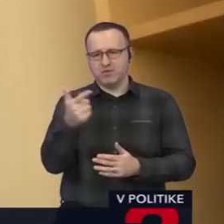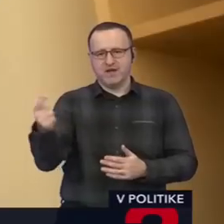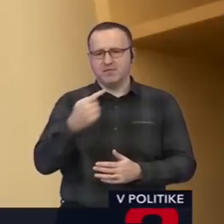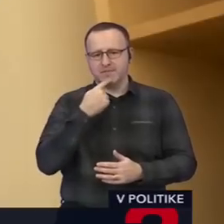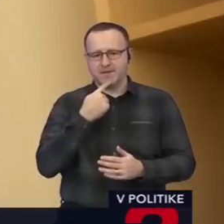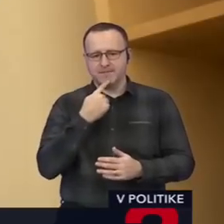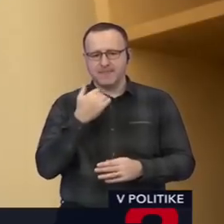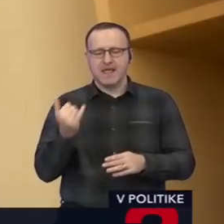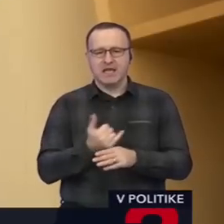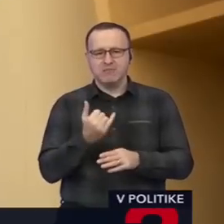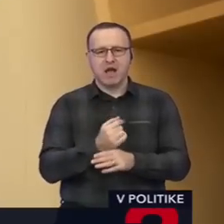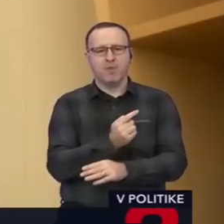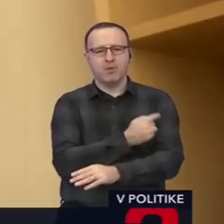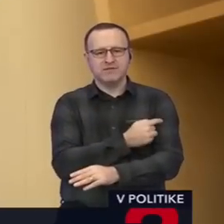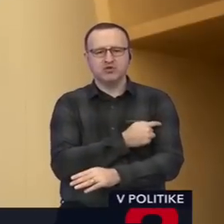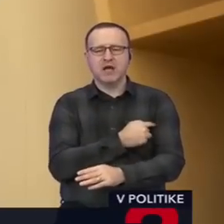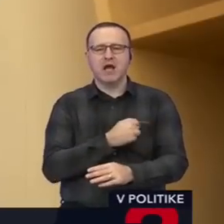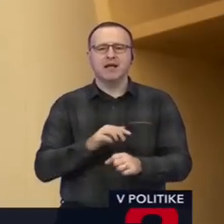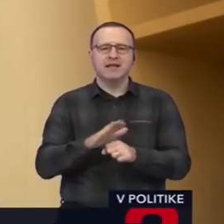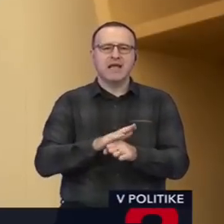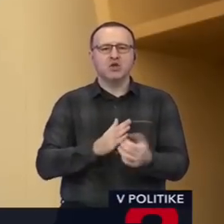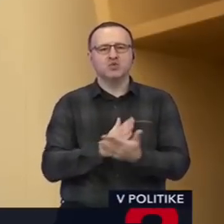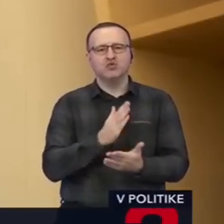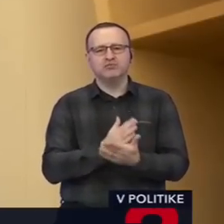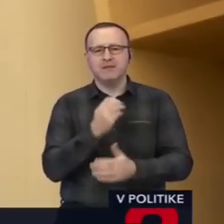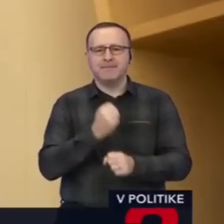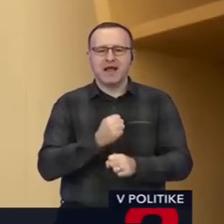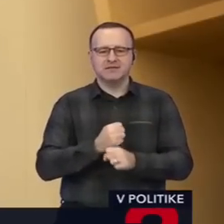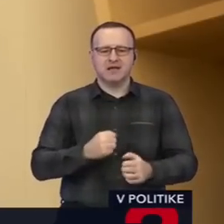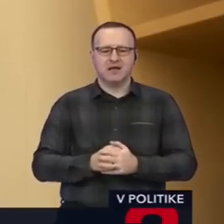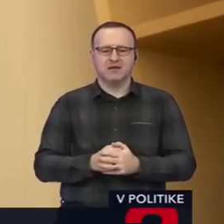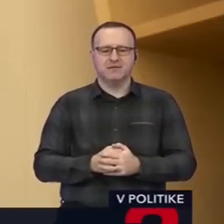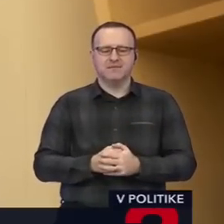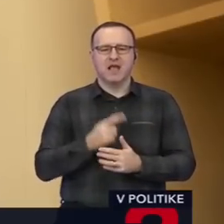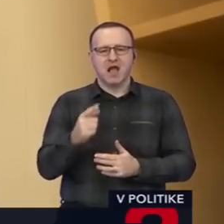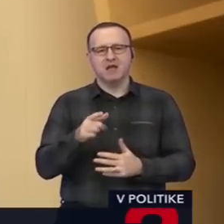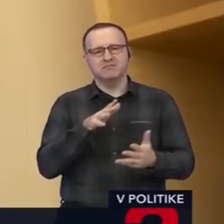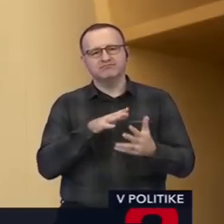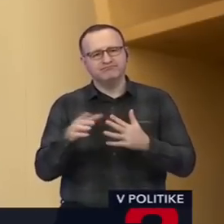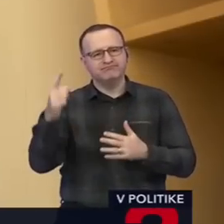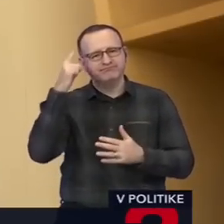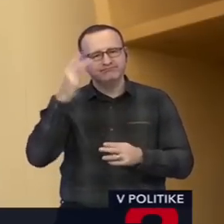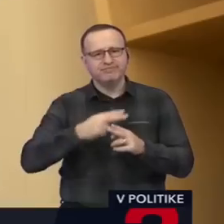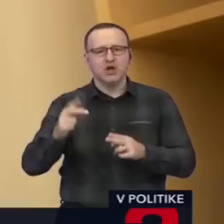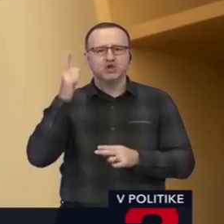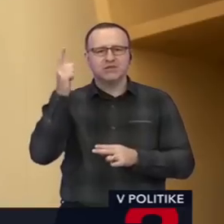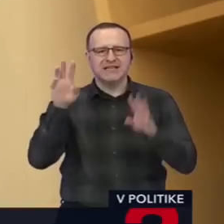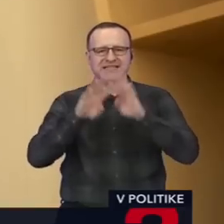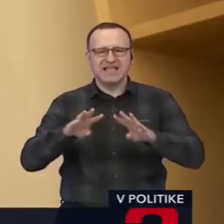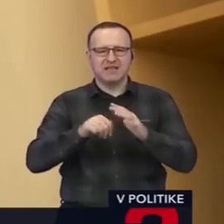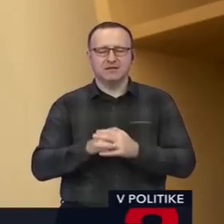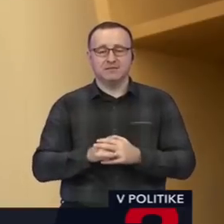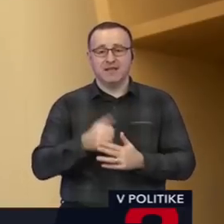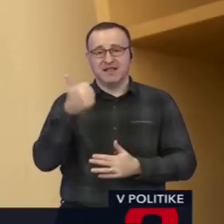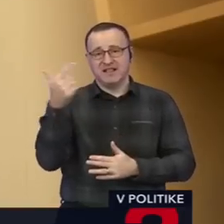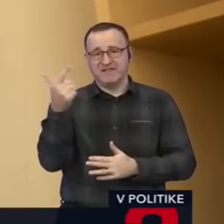tá poctivejšia spravodajská práca, aj zmysluplnejšia regulácia sociálnych sietí. Dodám dve veci. Jedna už bola